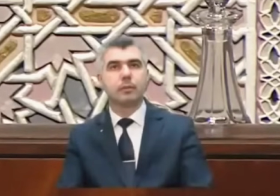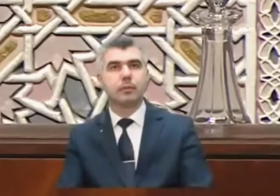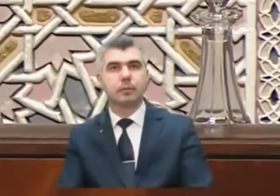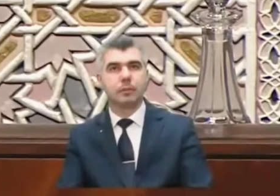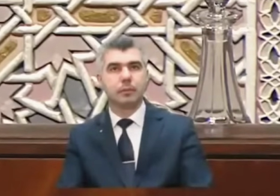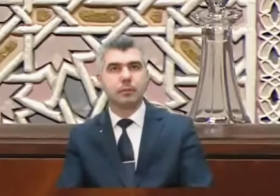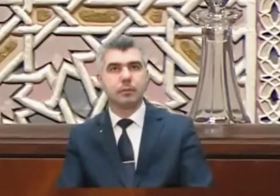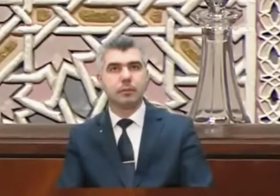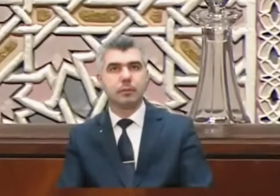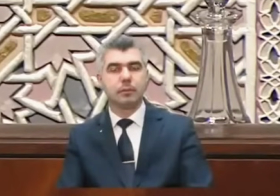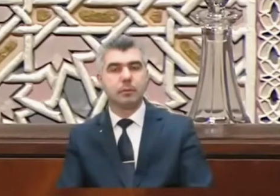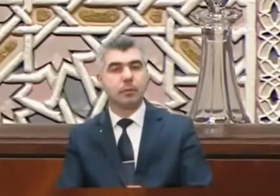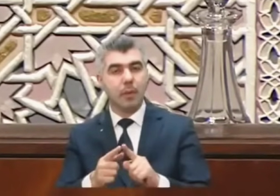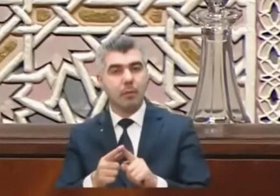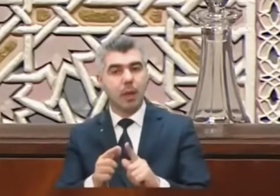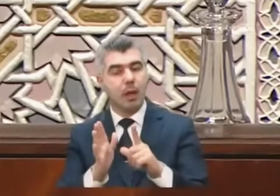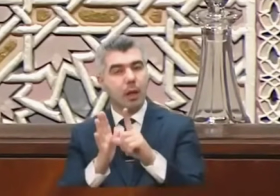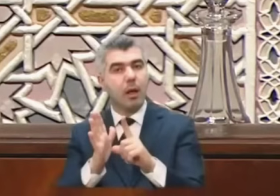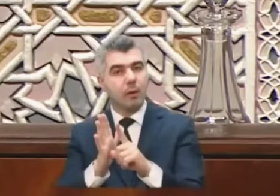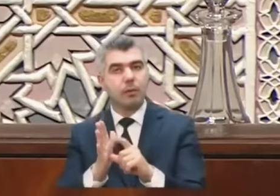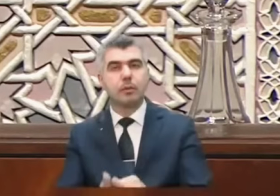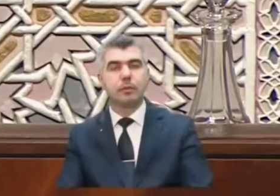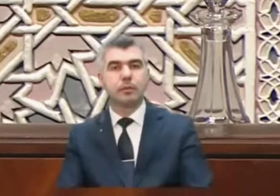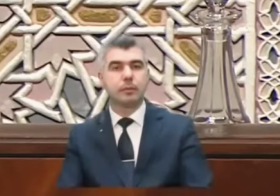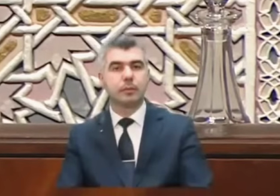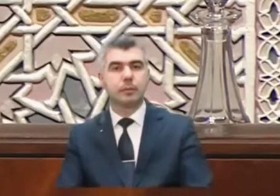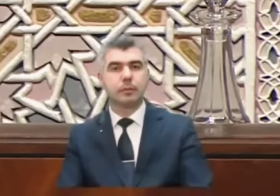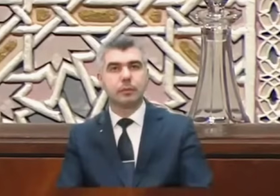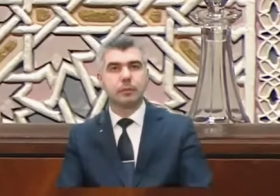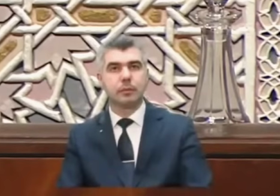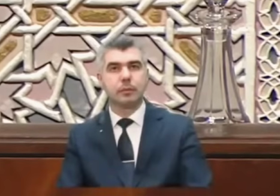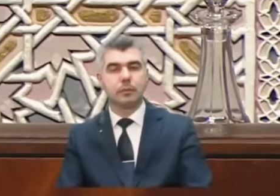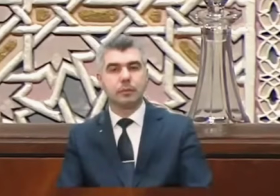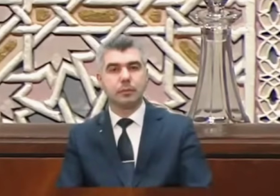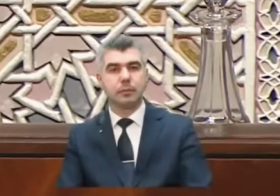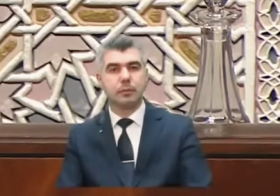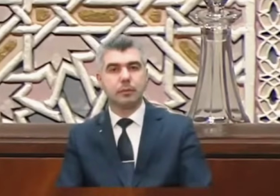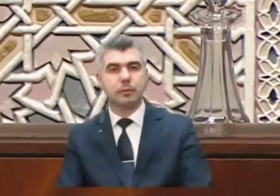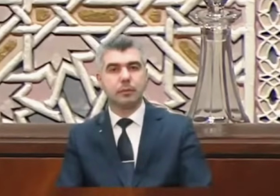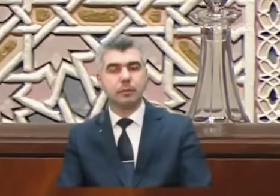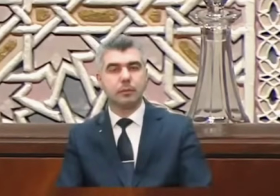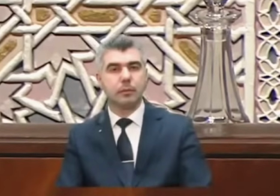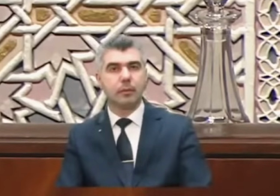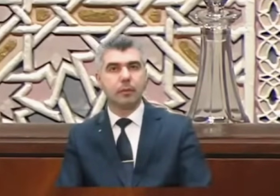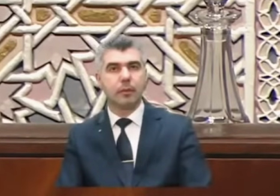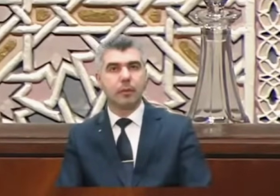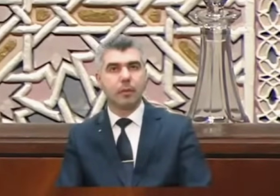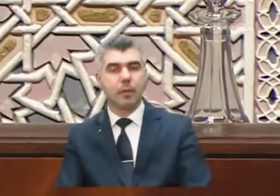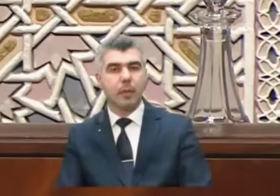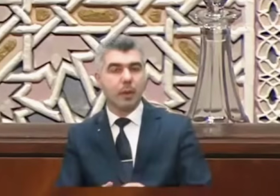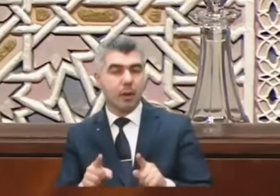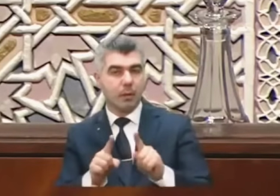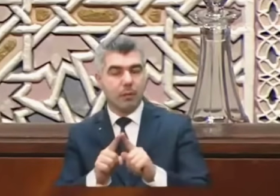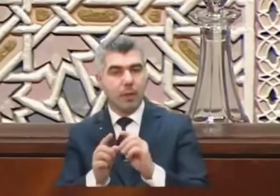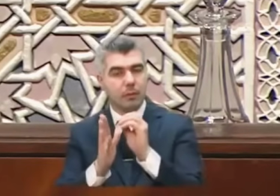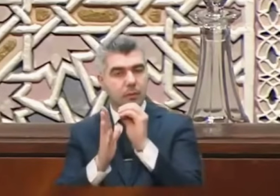استثناء هذا القانون السيد الوزير، هذا القانون انا بالنسبه لي استثناء